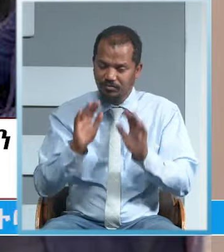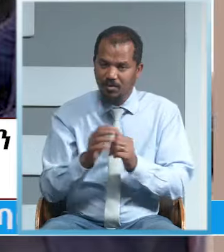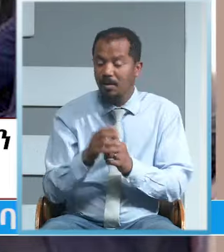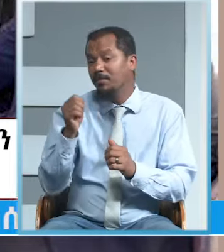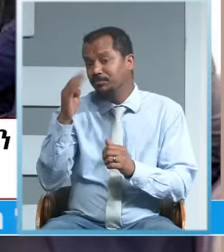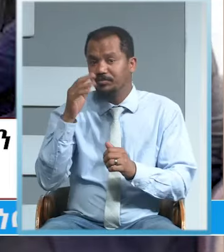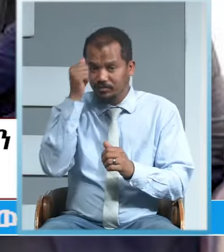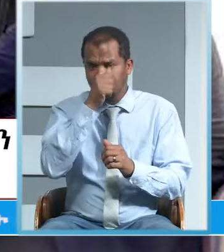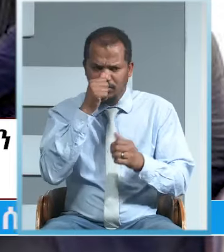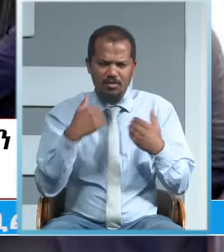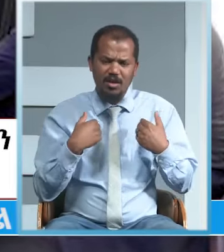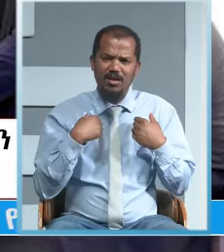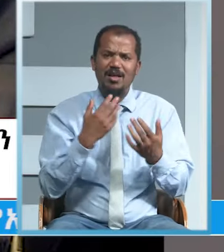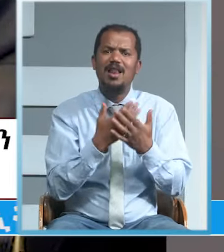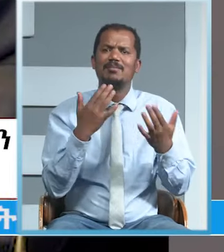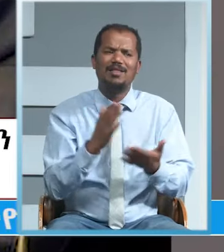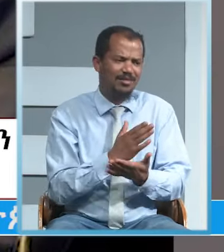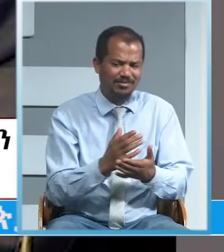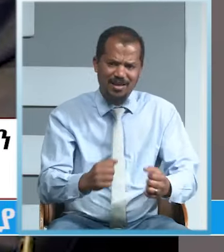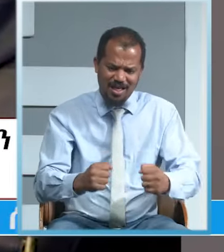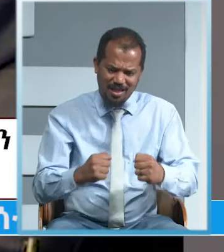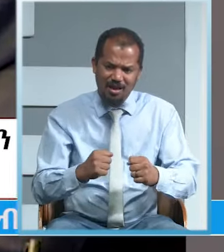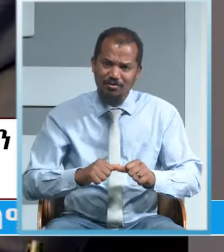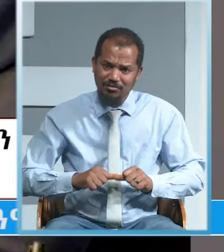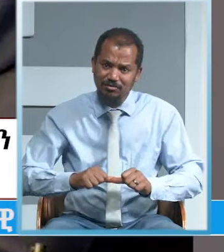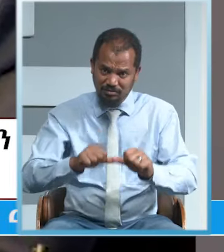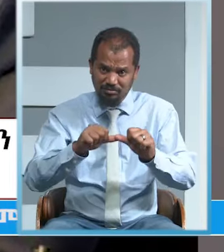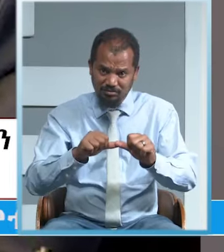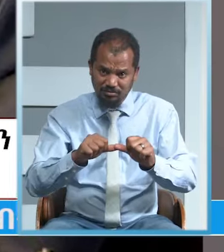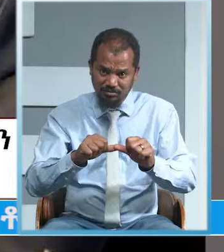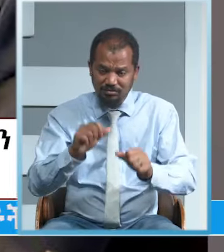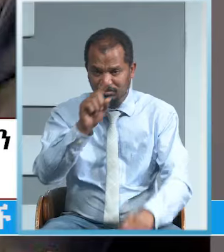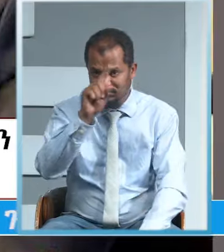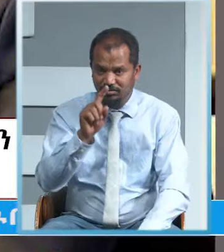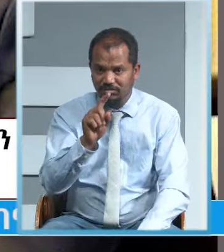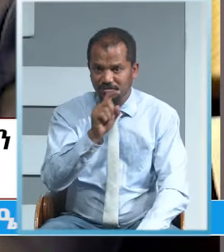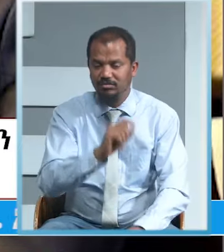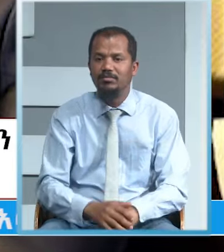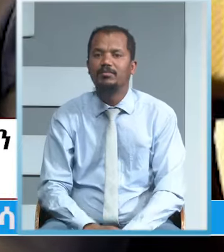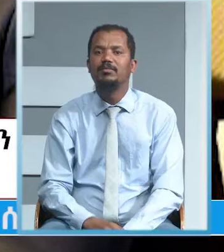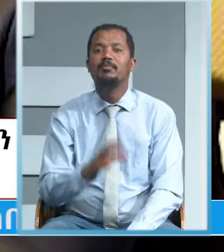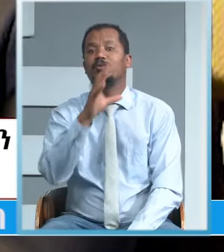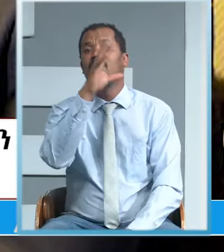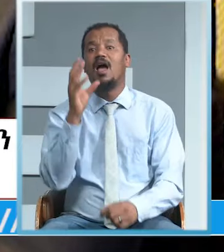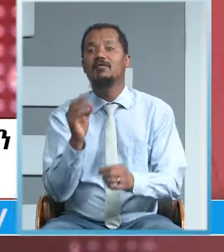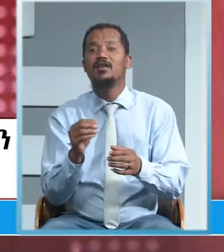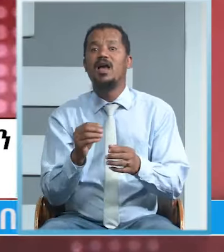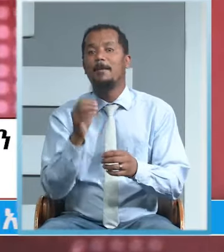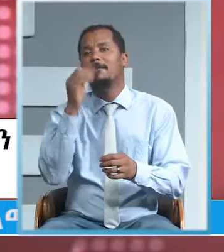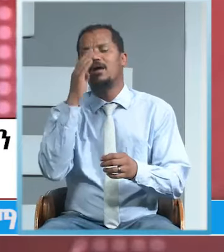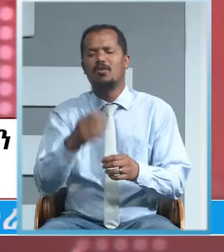ባንኩ በኢትዮጵያ ያለውን የልማት ተሳትፎ አጠናክሮ እንዲቀጥልም ጠይቀዋል። የአፍሪካ ባንክ